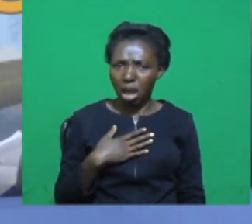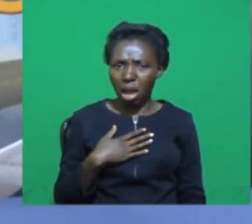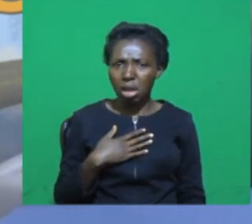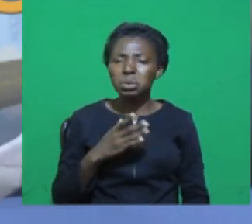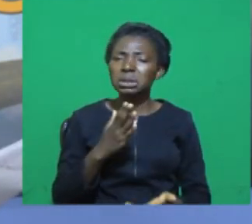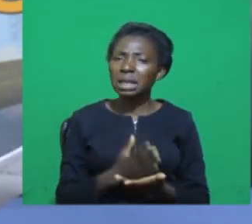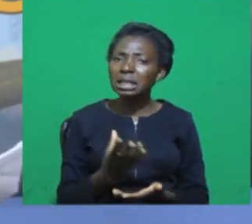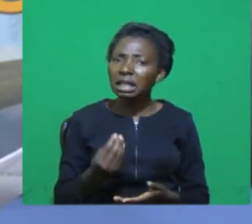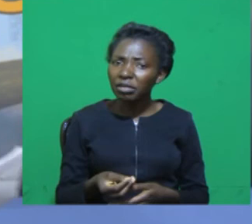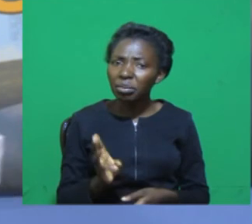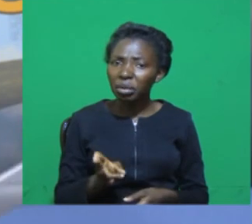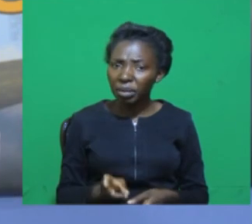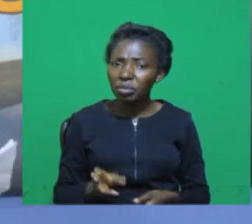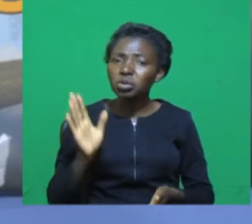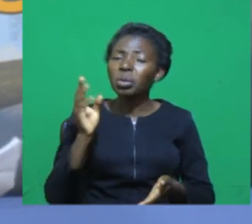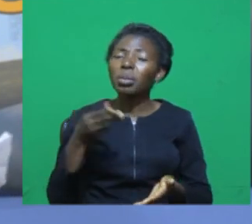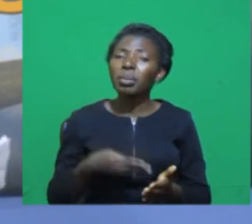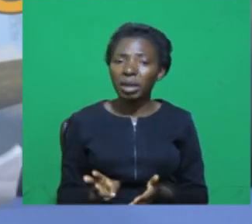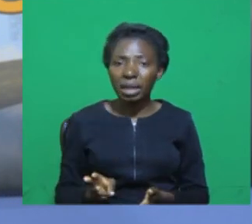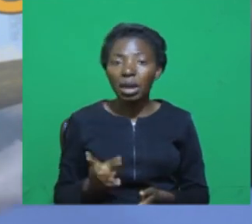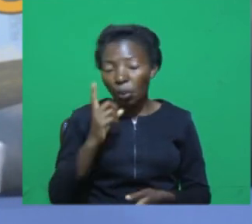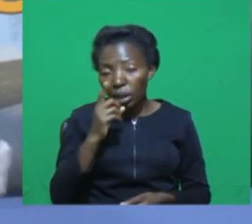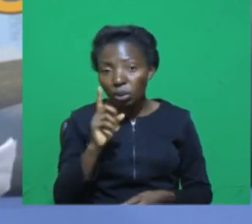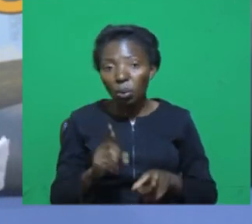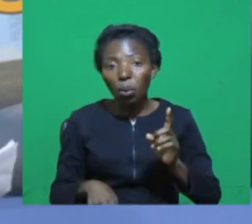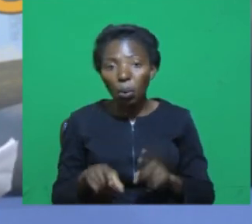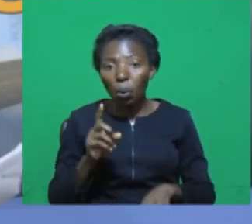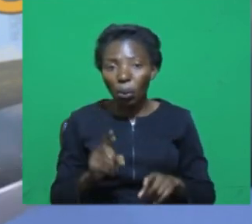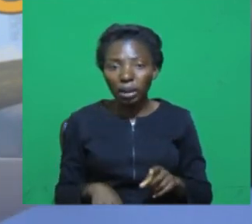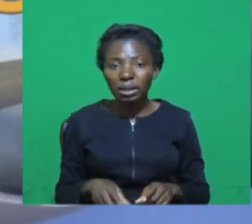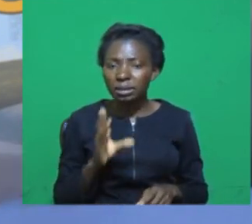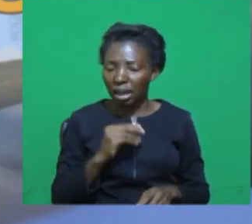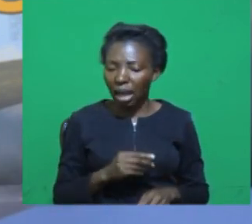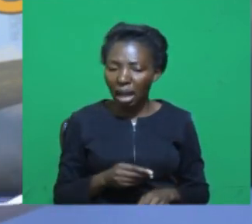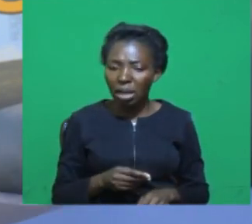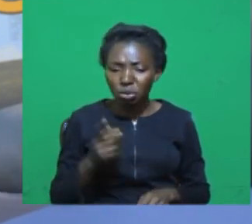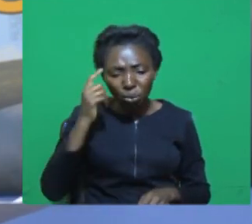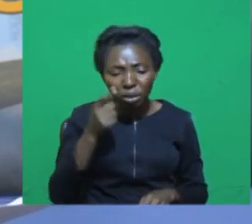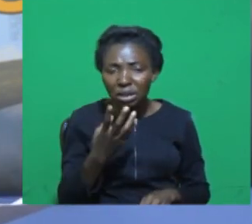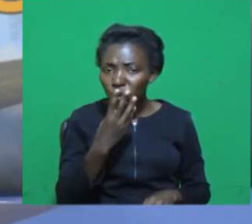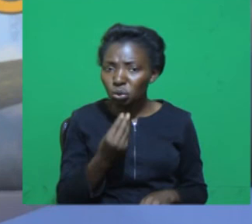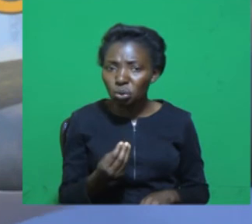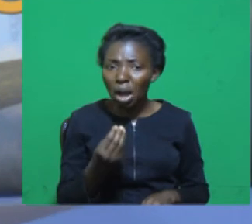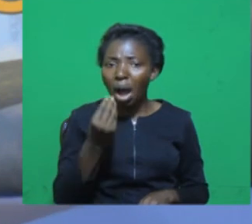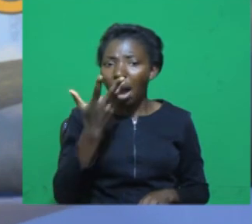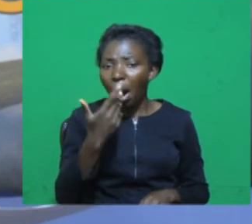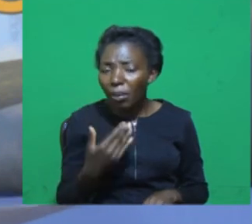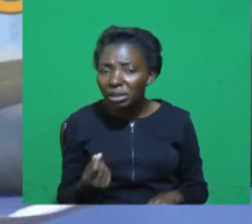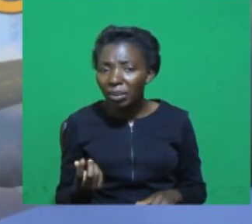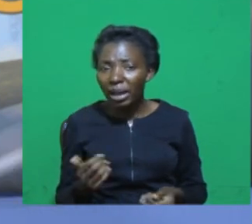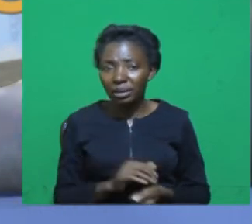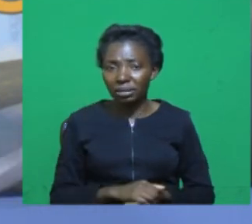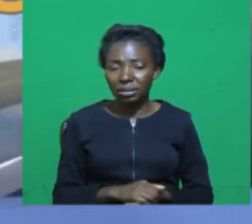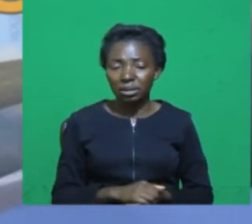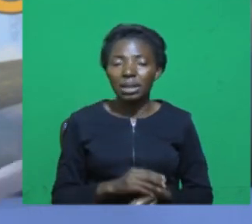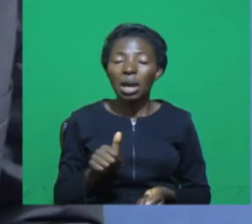anotozopinda basa yekuti paari kufamba, paari kufamba anopinda basa yekuti unozoi mari ibhutsu iyi, anotozopinda basa iye manje